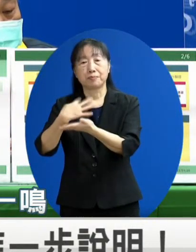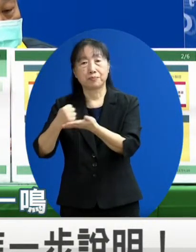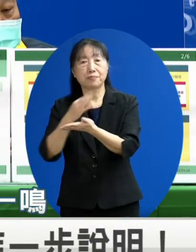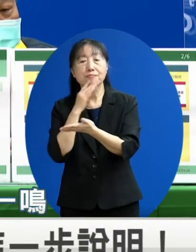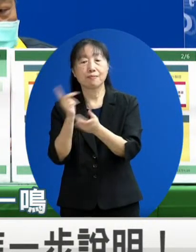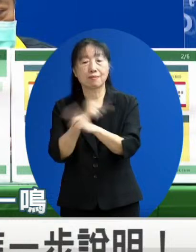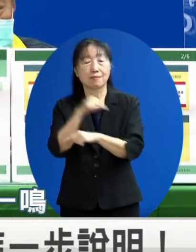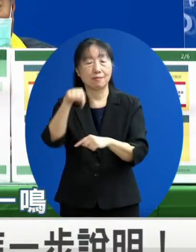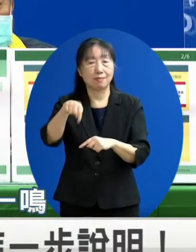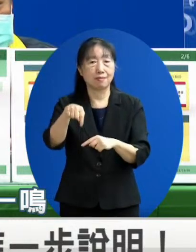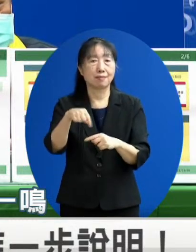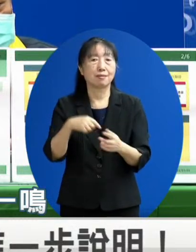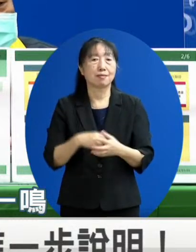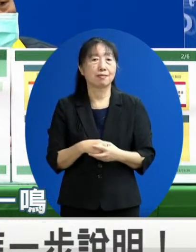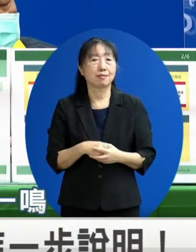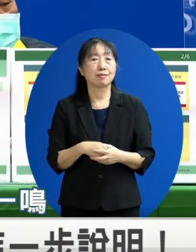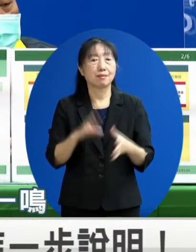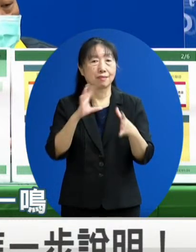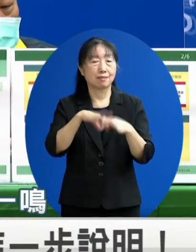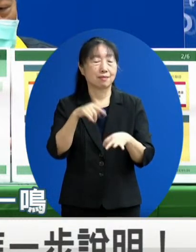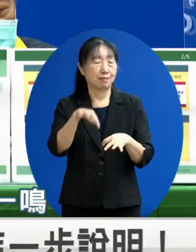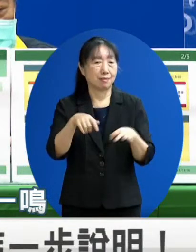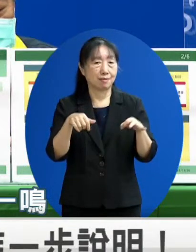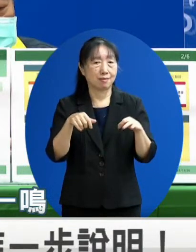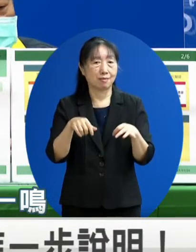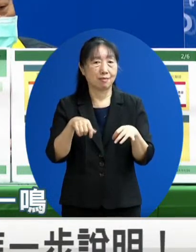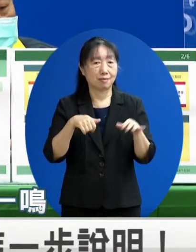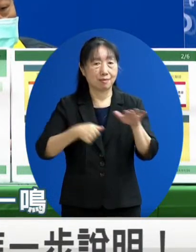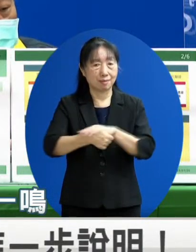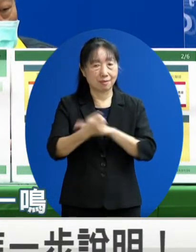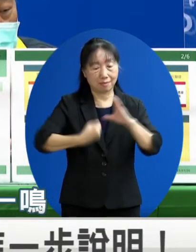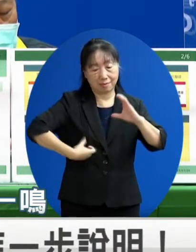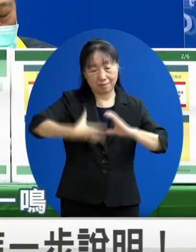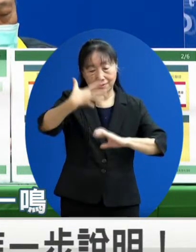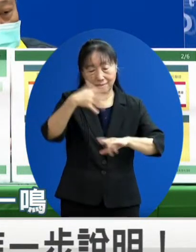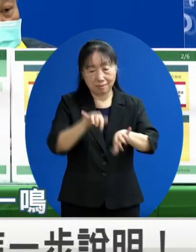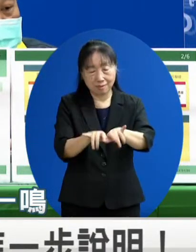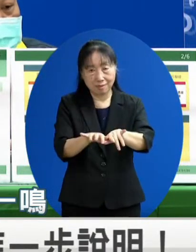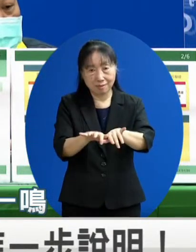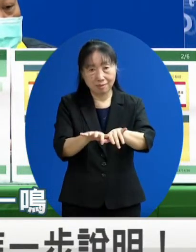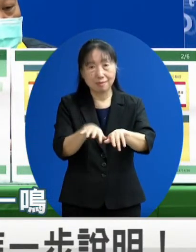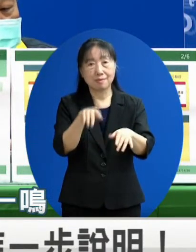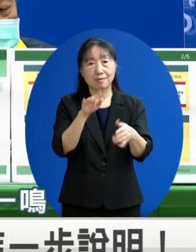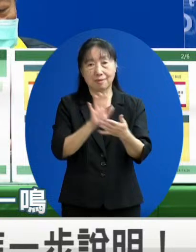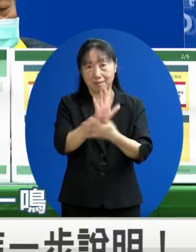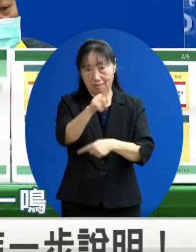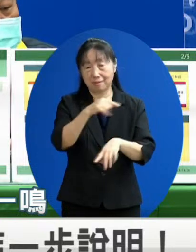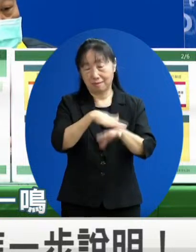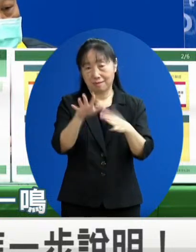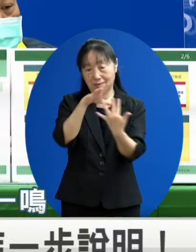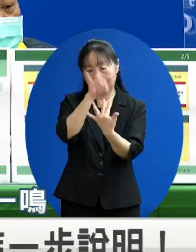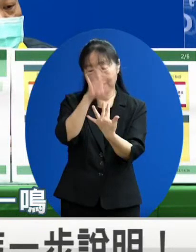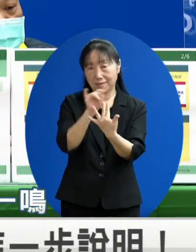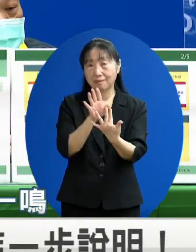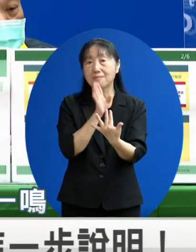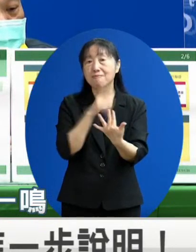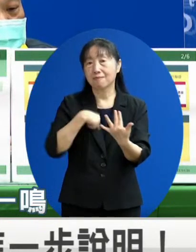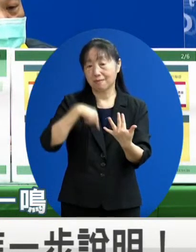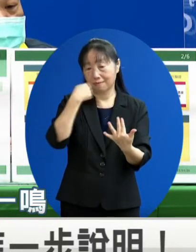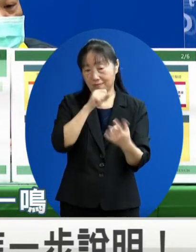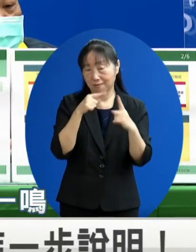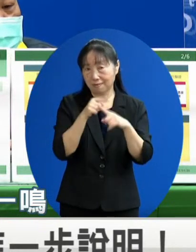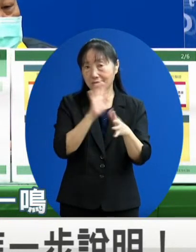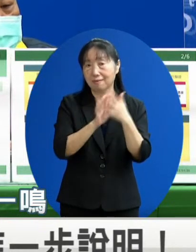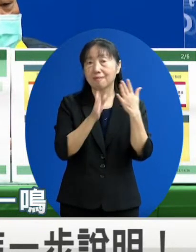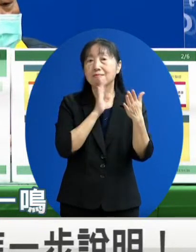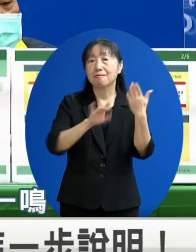户口名簿的户号来取代。所以进去这个网站之后，他会让你选是国人还是外来